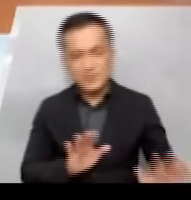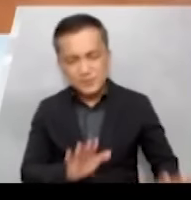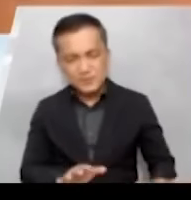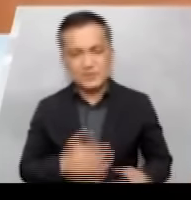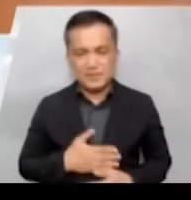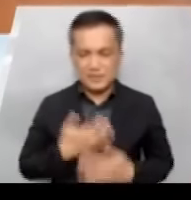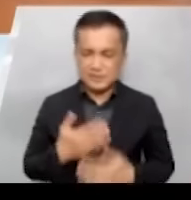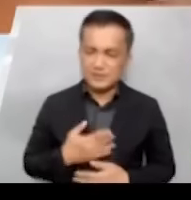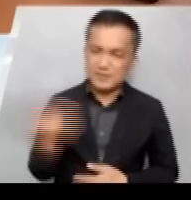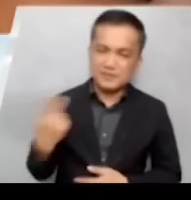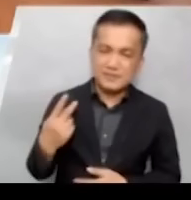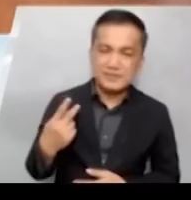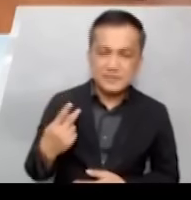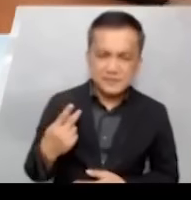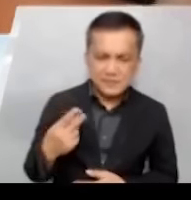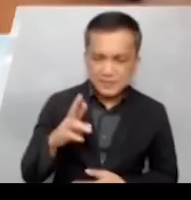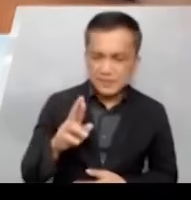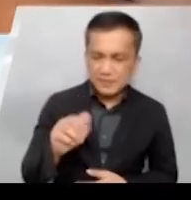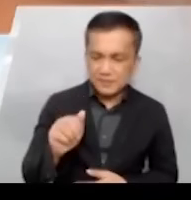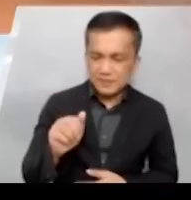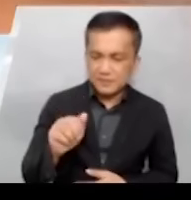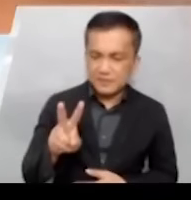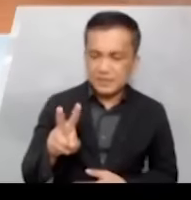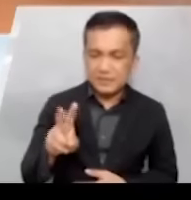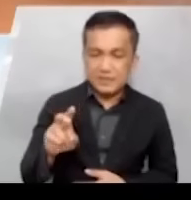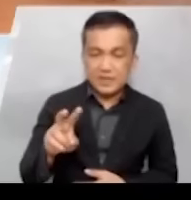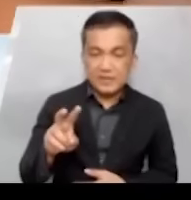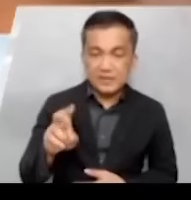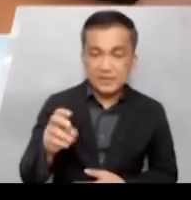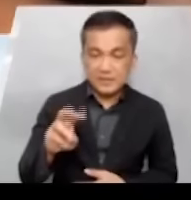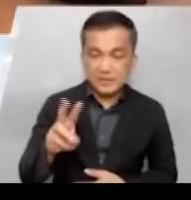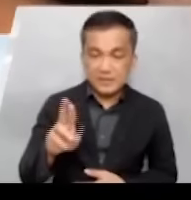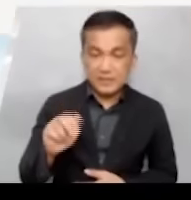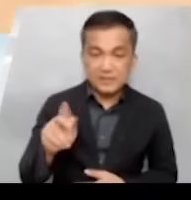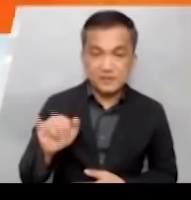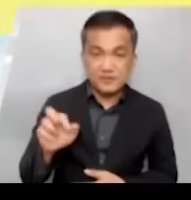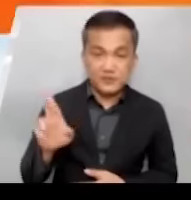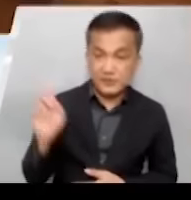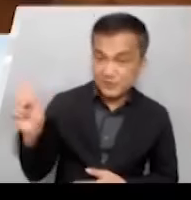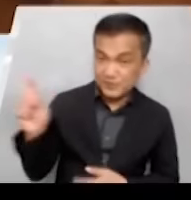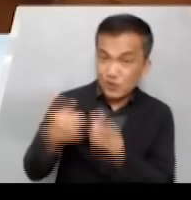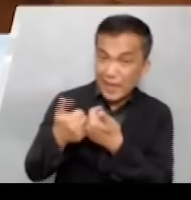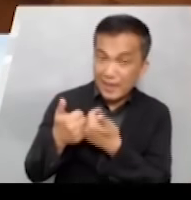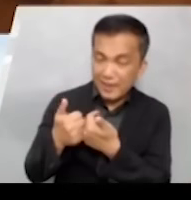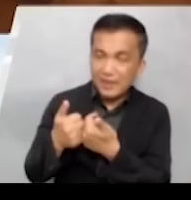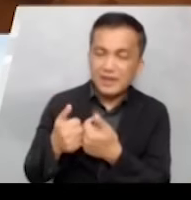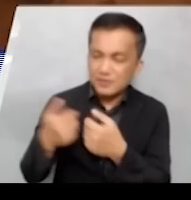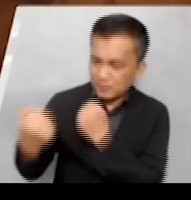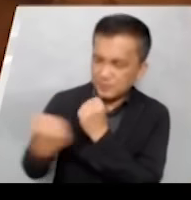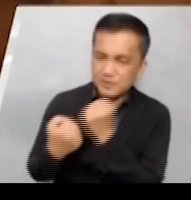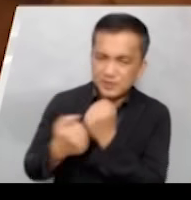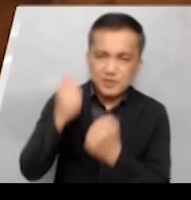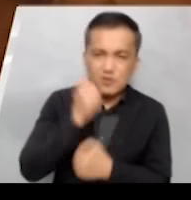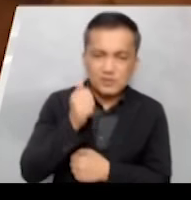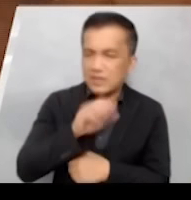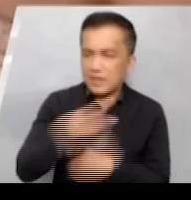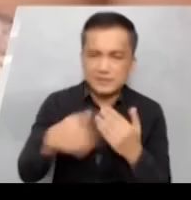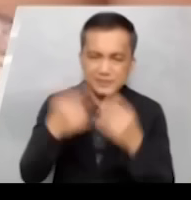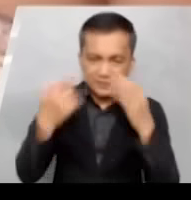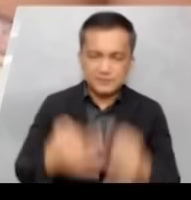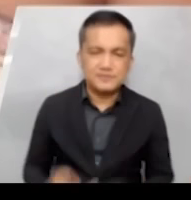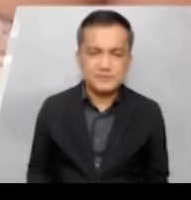know, Raver has always been so supportive sa lahat ng mga decisions ko. Sa social media, binati ni Raver Cruz